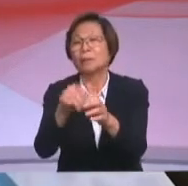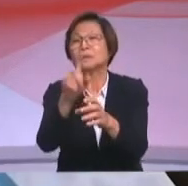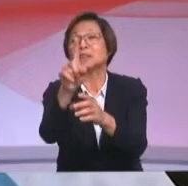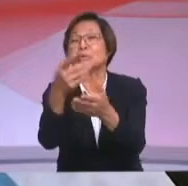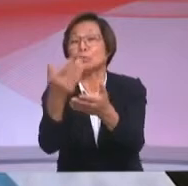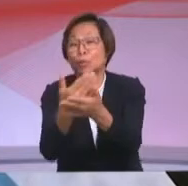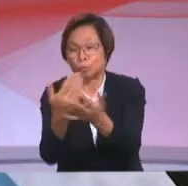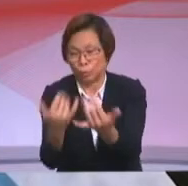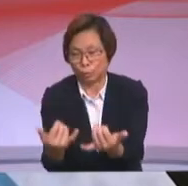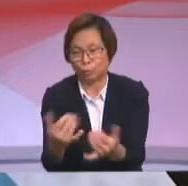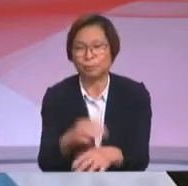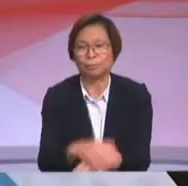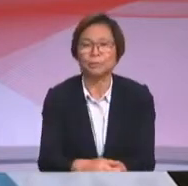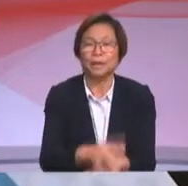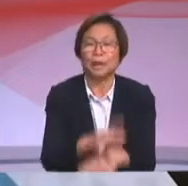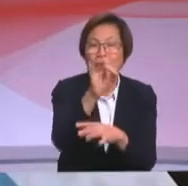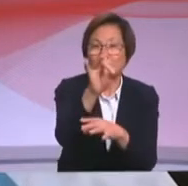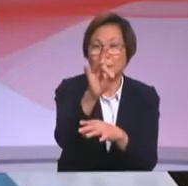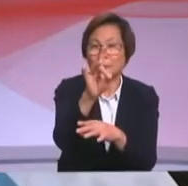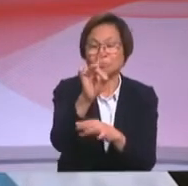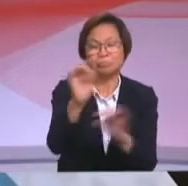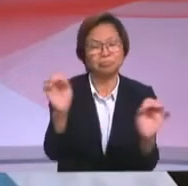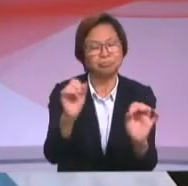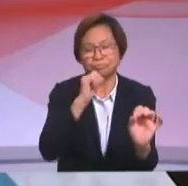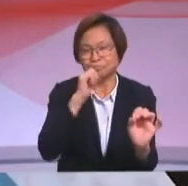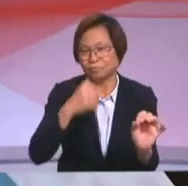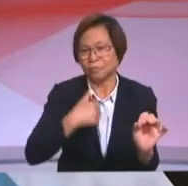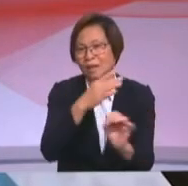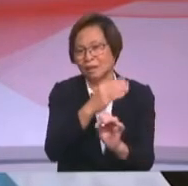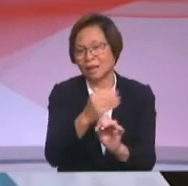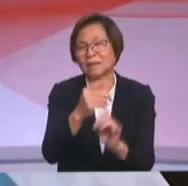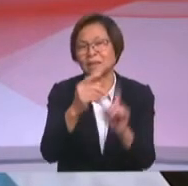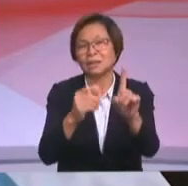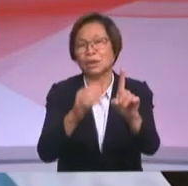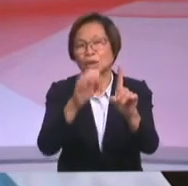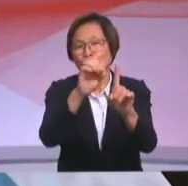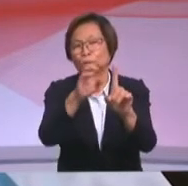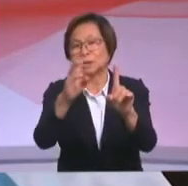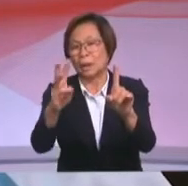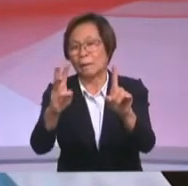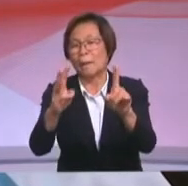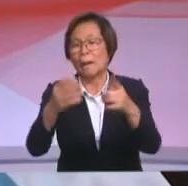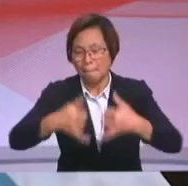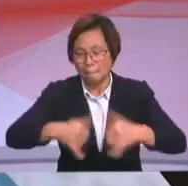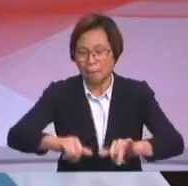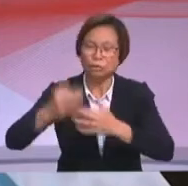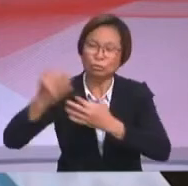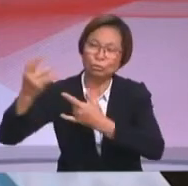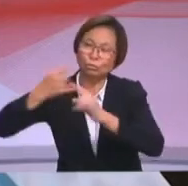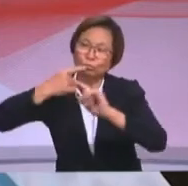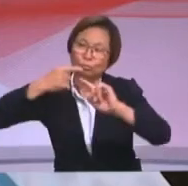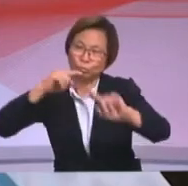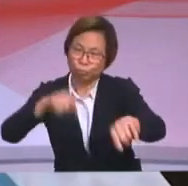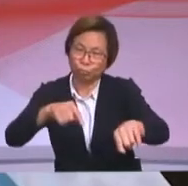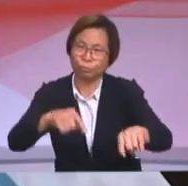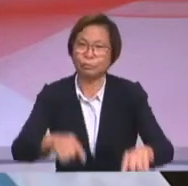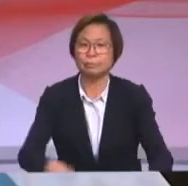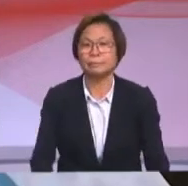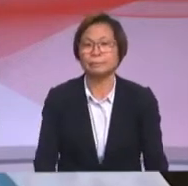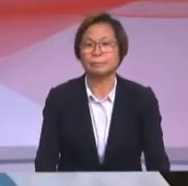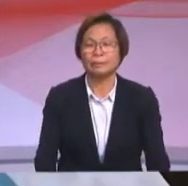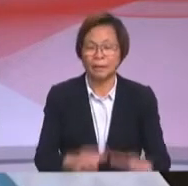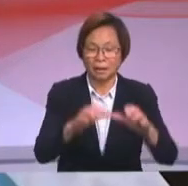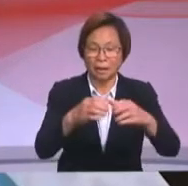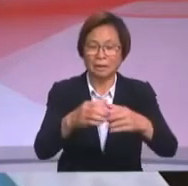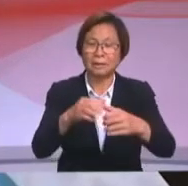kes baru pada hari ini. 8 individu dikesan negatif dan 106 individu masih menunggu keputusan.